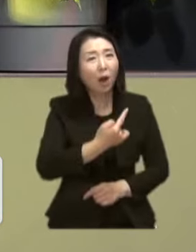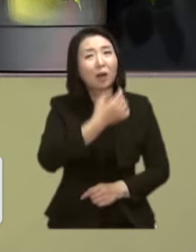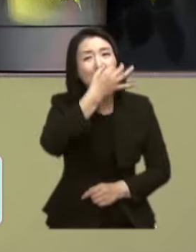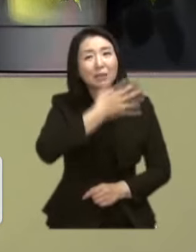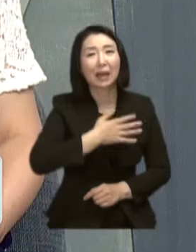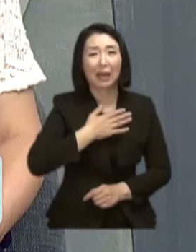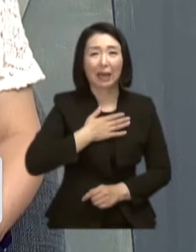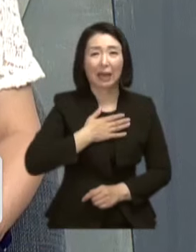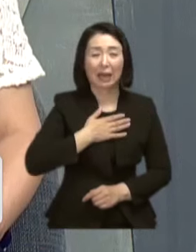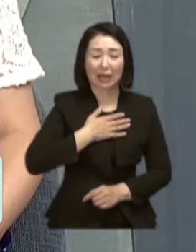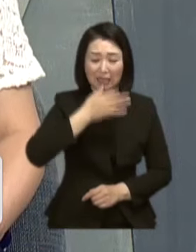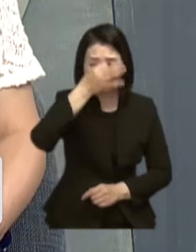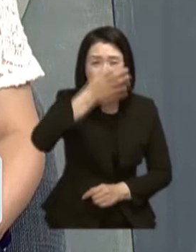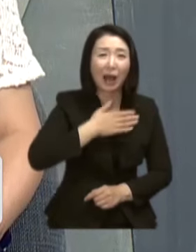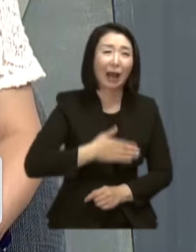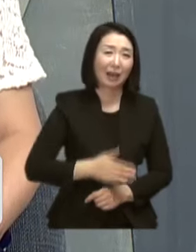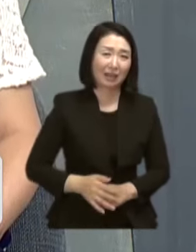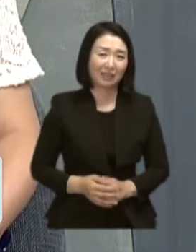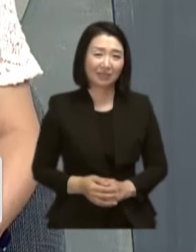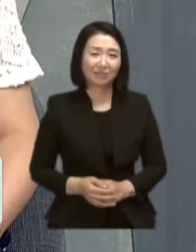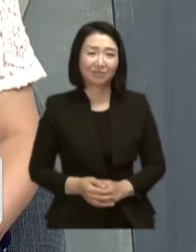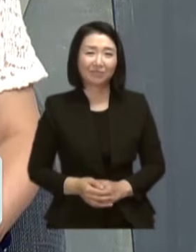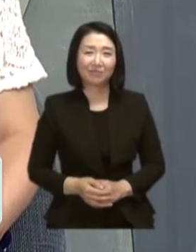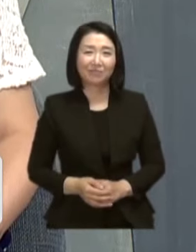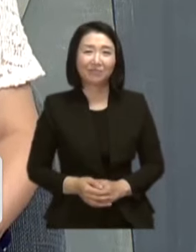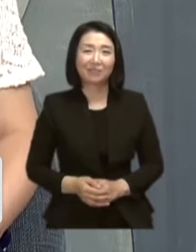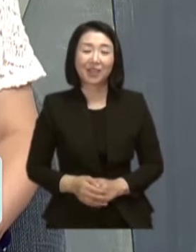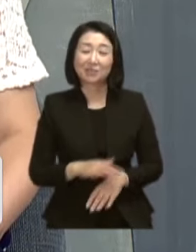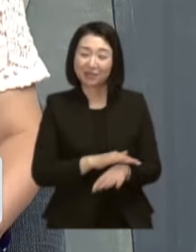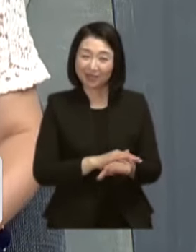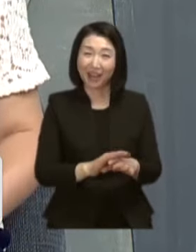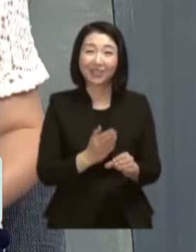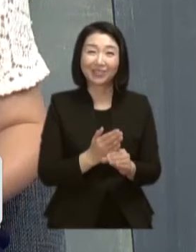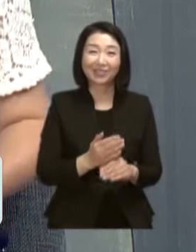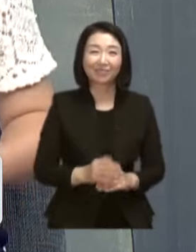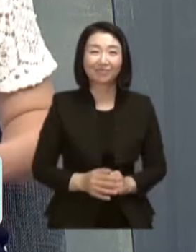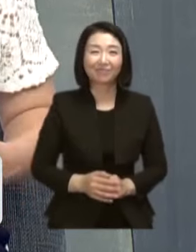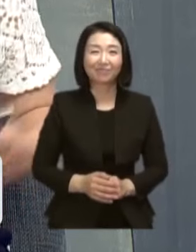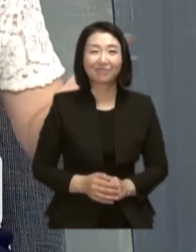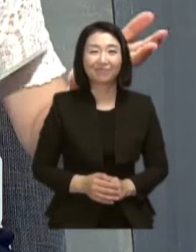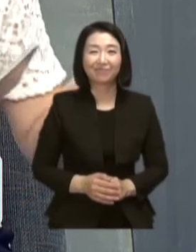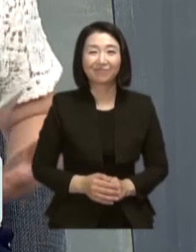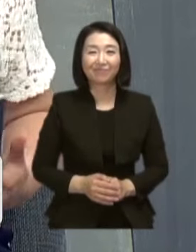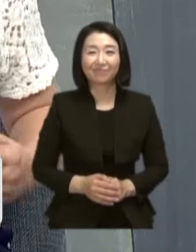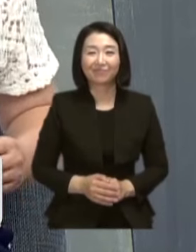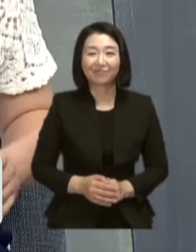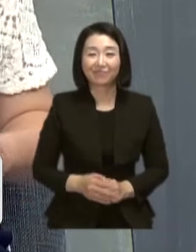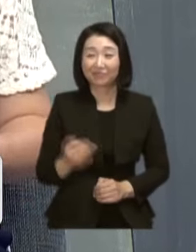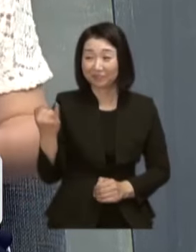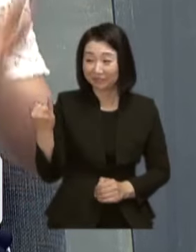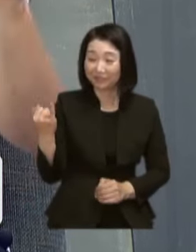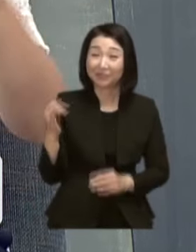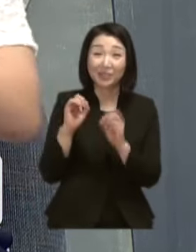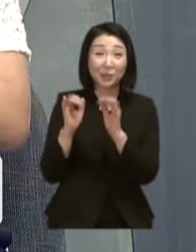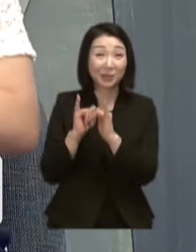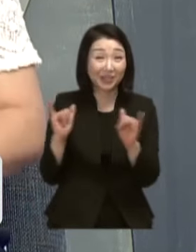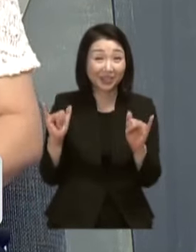그걸 해내네요. 예, 하고 있습니다. 네. 너무 참 멋진 것 같습니다. 우리 이미경 선교사님은 또